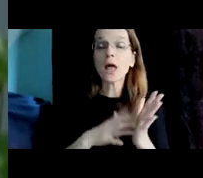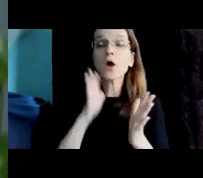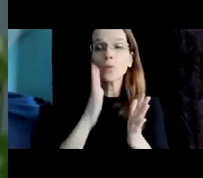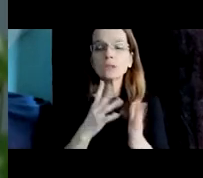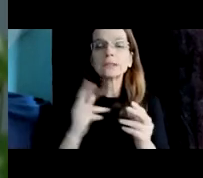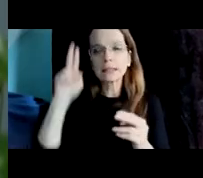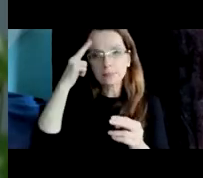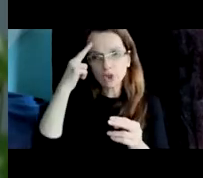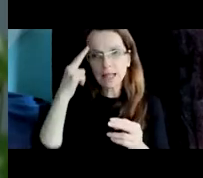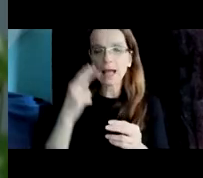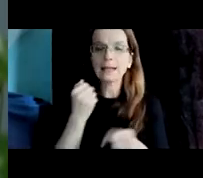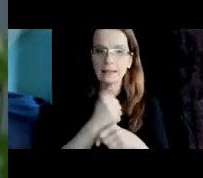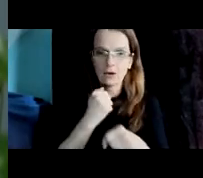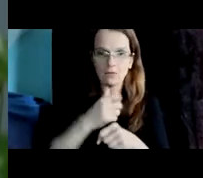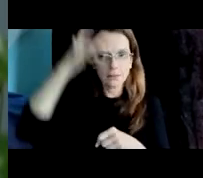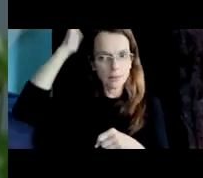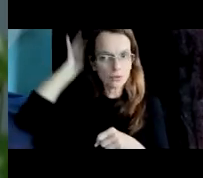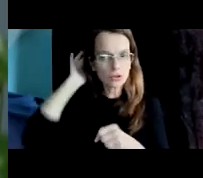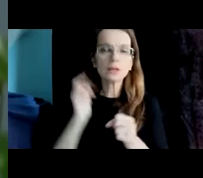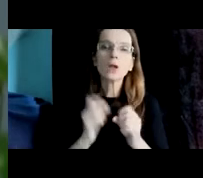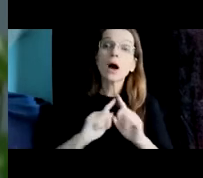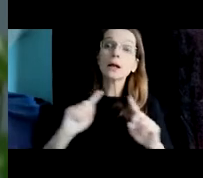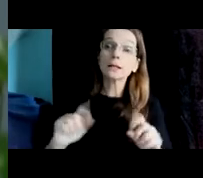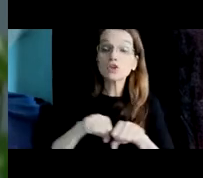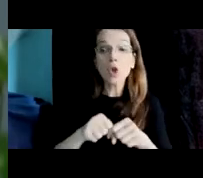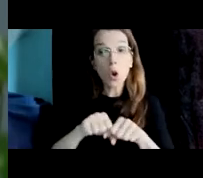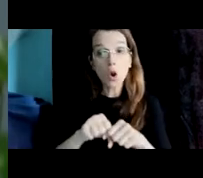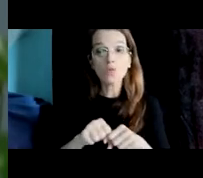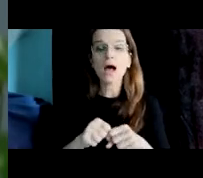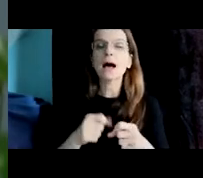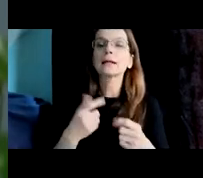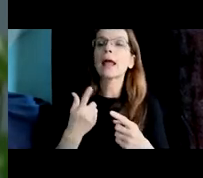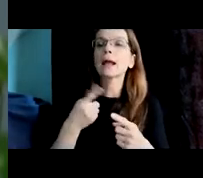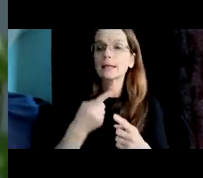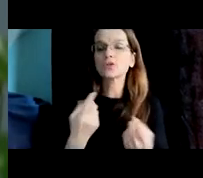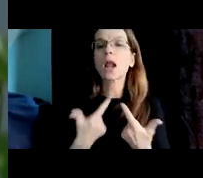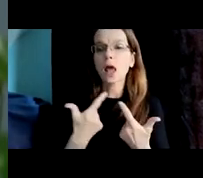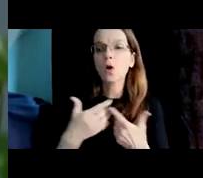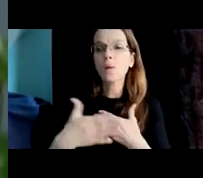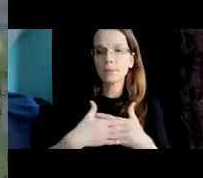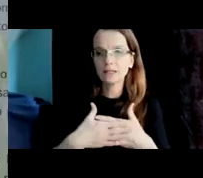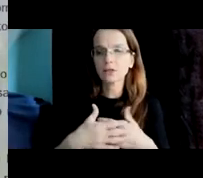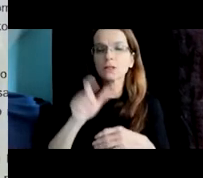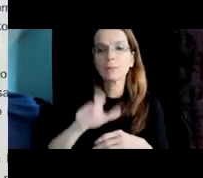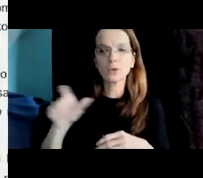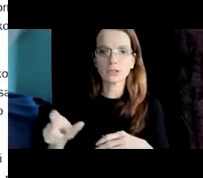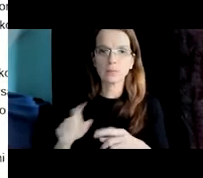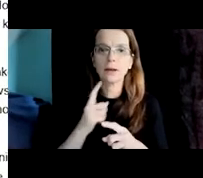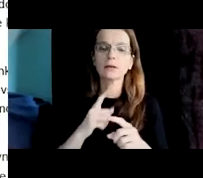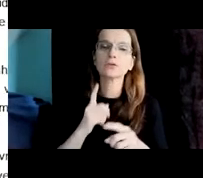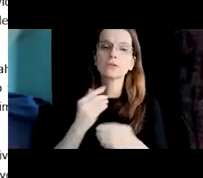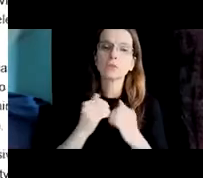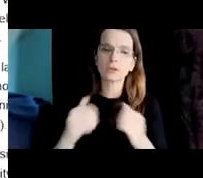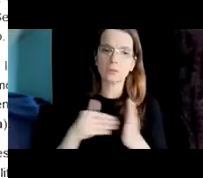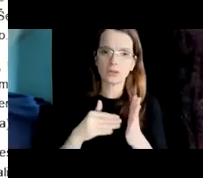delovanjem možganov, z možnimi okvarami in s posledicami, ki so lahko prisotne pri osebah s posebnimi potrebami. Z namenom, da bi